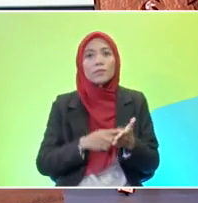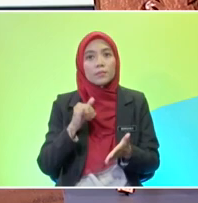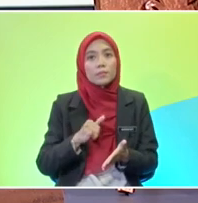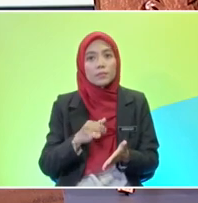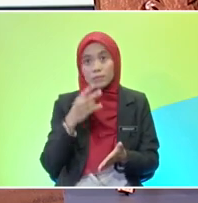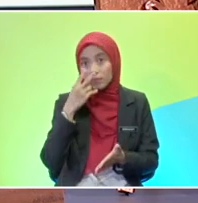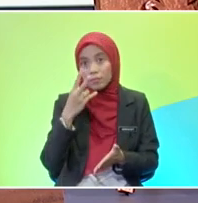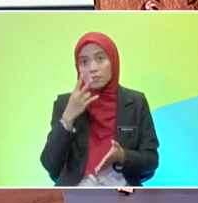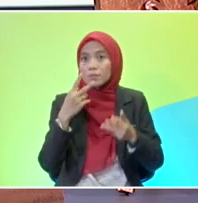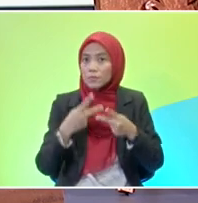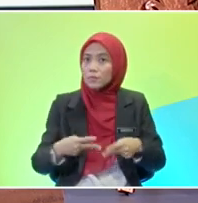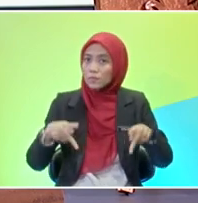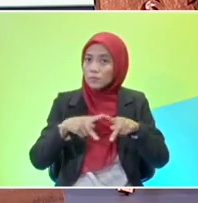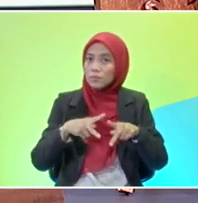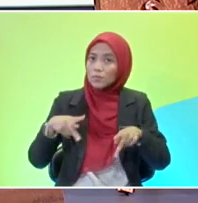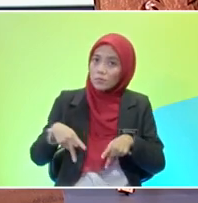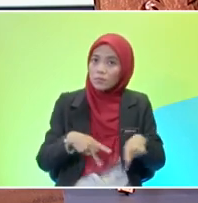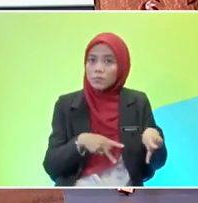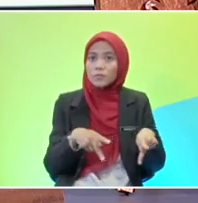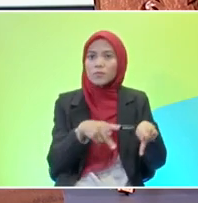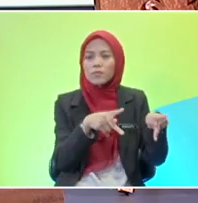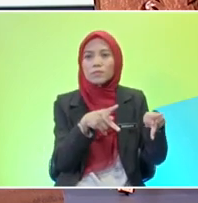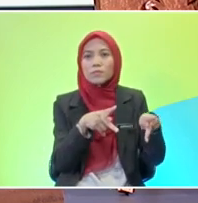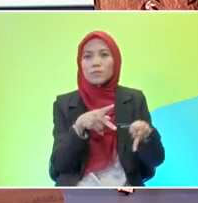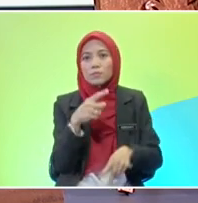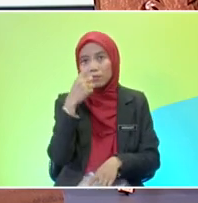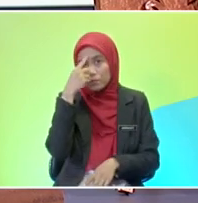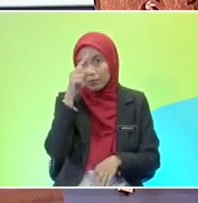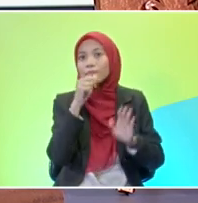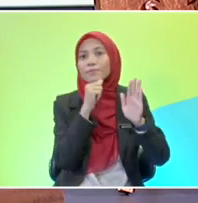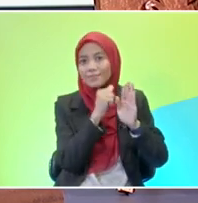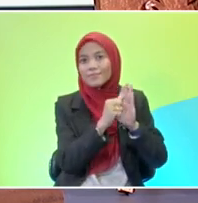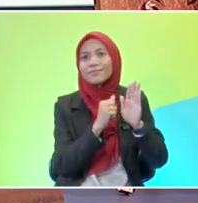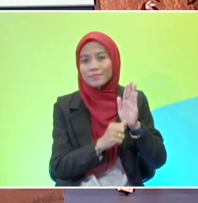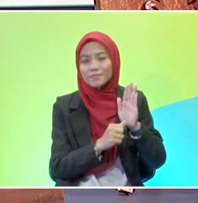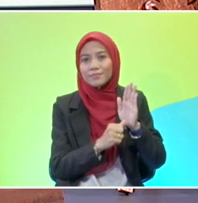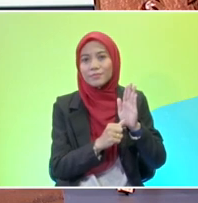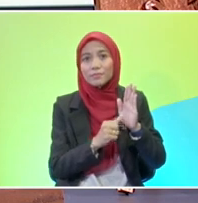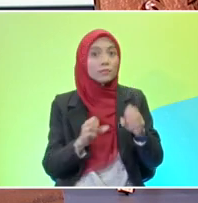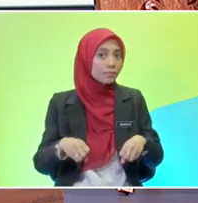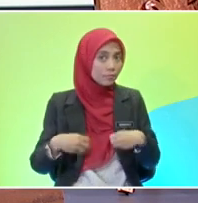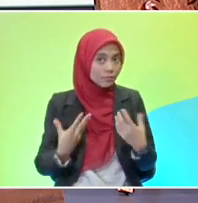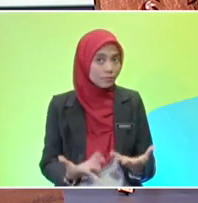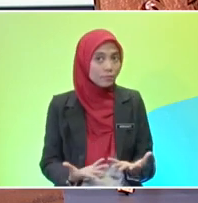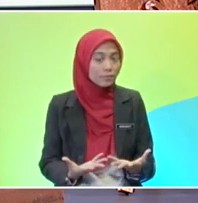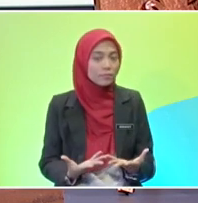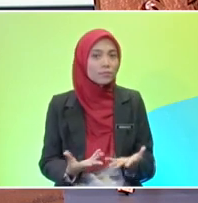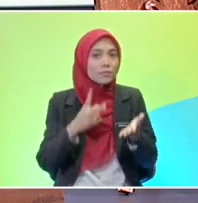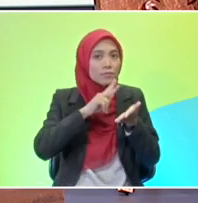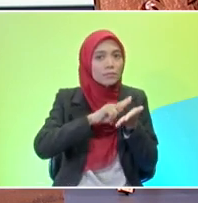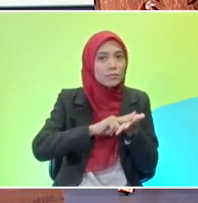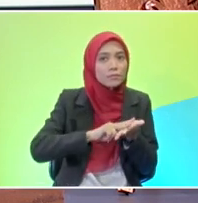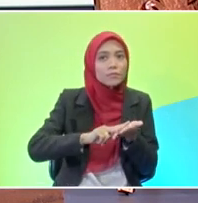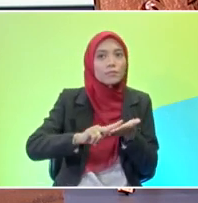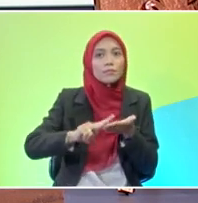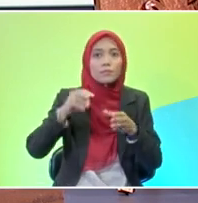proses pembelajaran teknik dan proses penghasilan sebuah karya Dan juga bagaimana kita menitikberatkan tentang kekemasan dalam